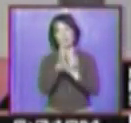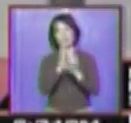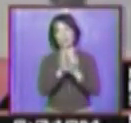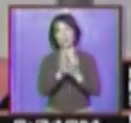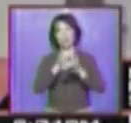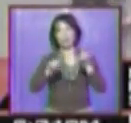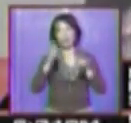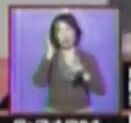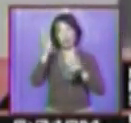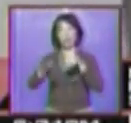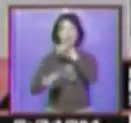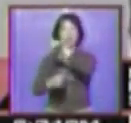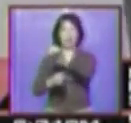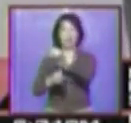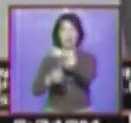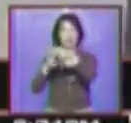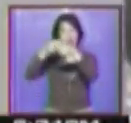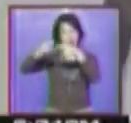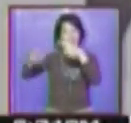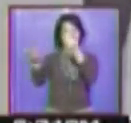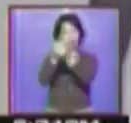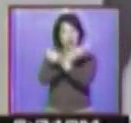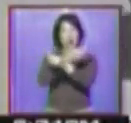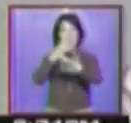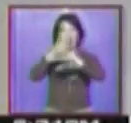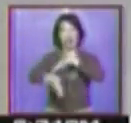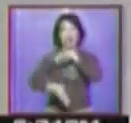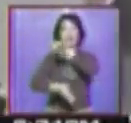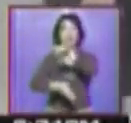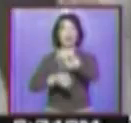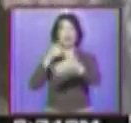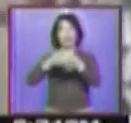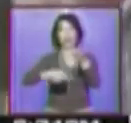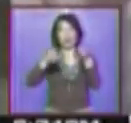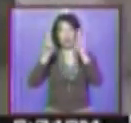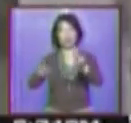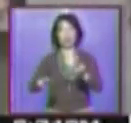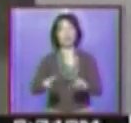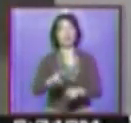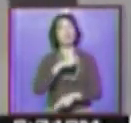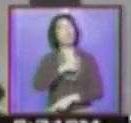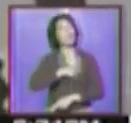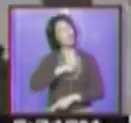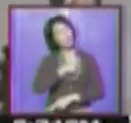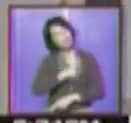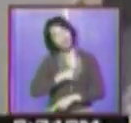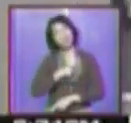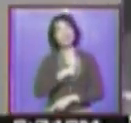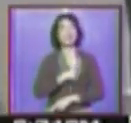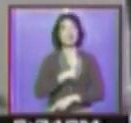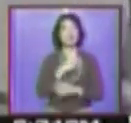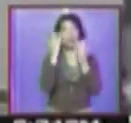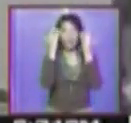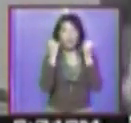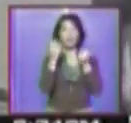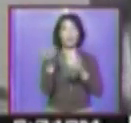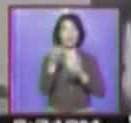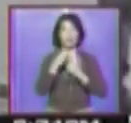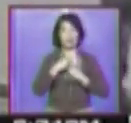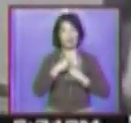sa trabaho si Caballes matapos ang eskandalo. Pasensya na po kayo at sana mabigyan niyo ako